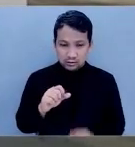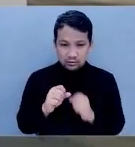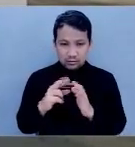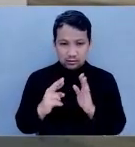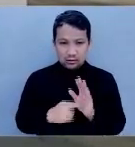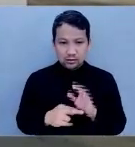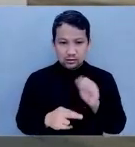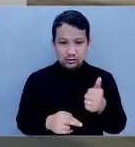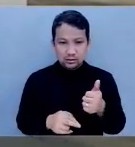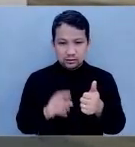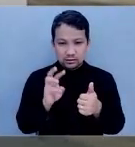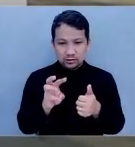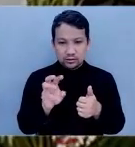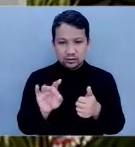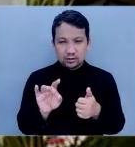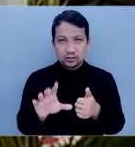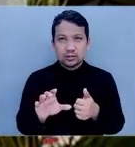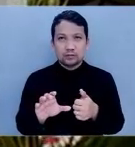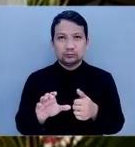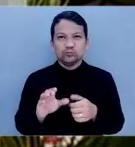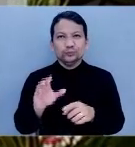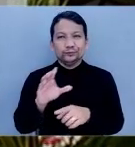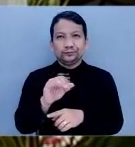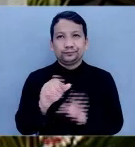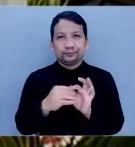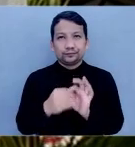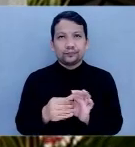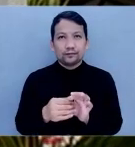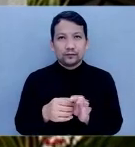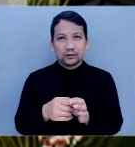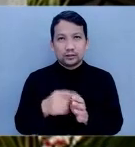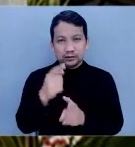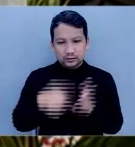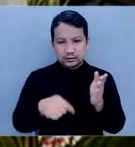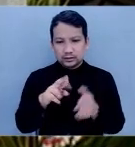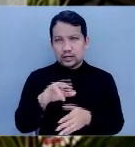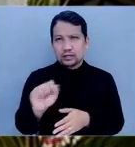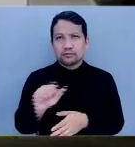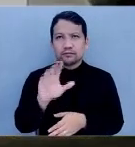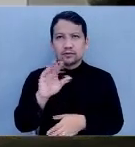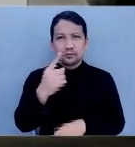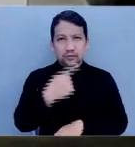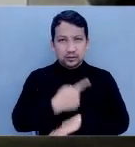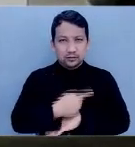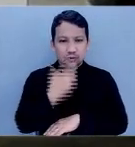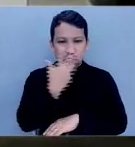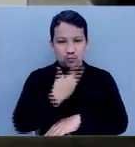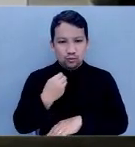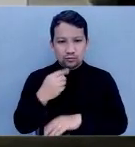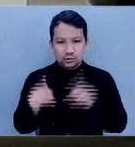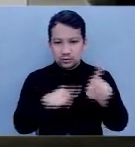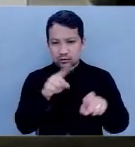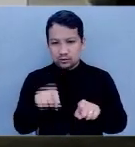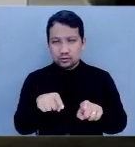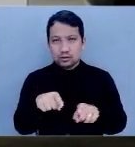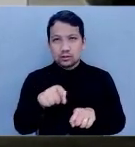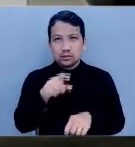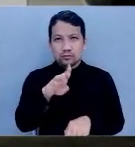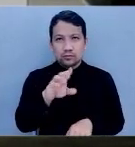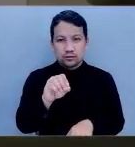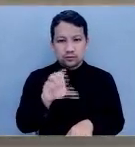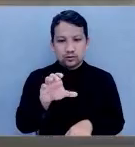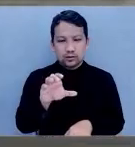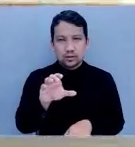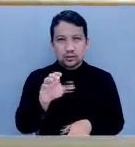10863 o customs modernization and t act May L araw ang sinumang kin ng bure of Customs na